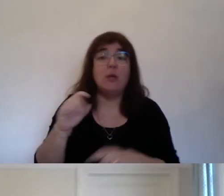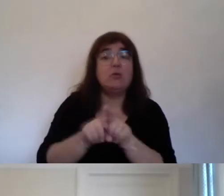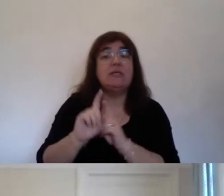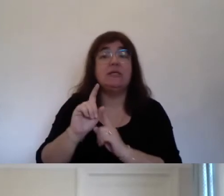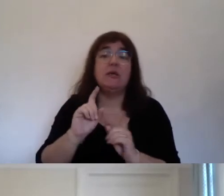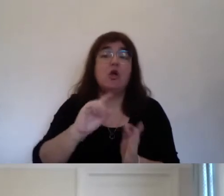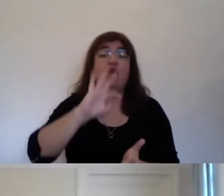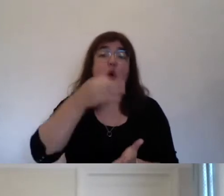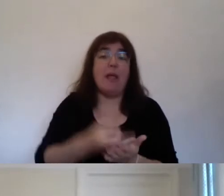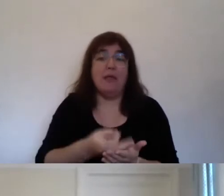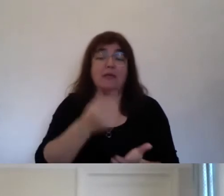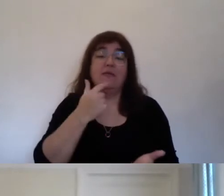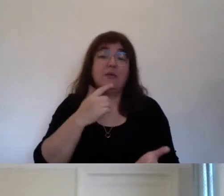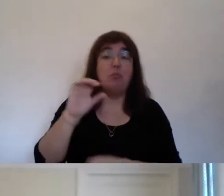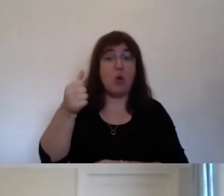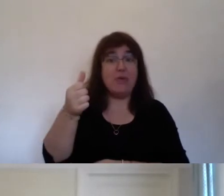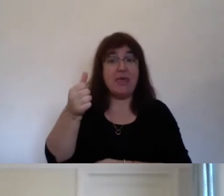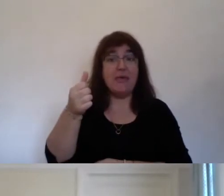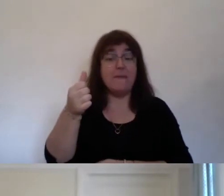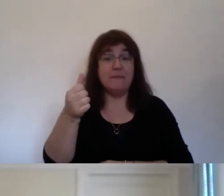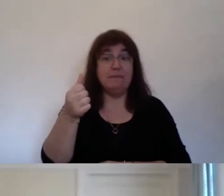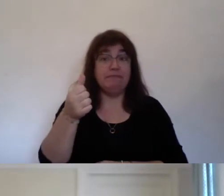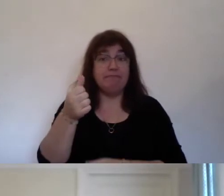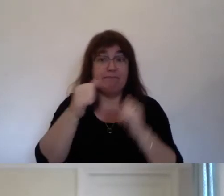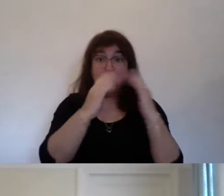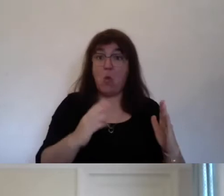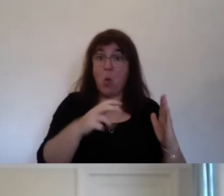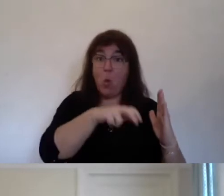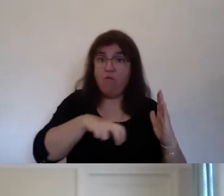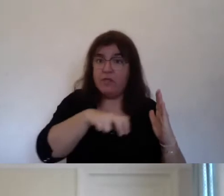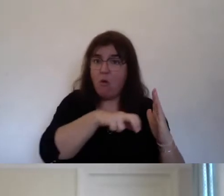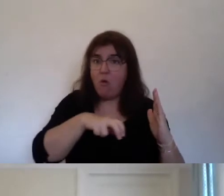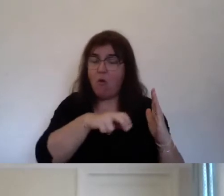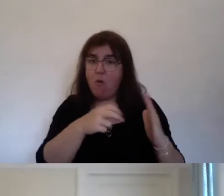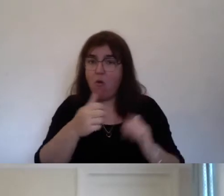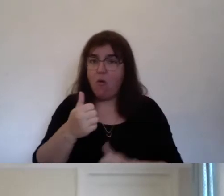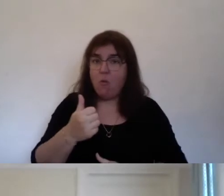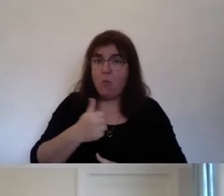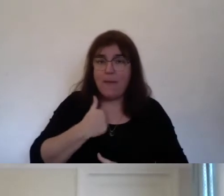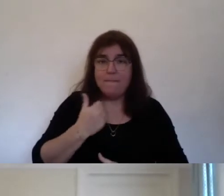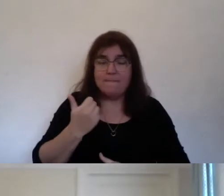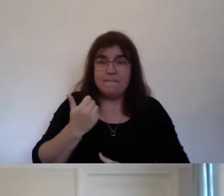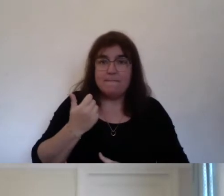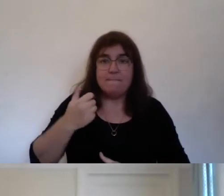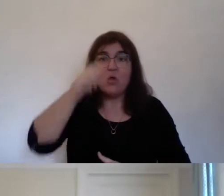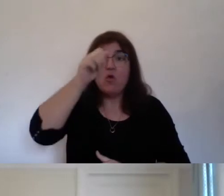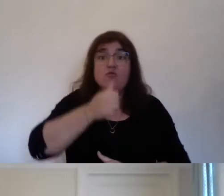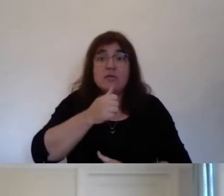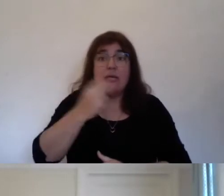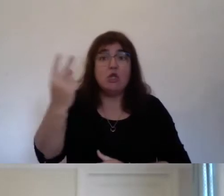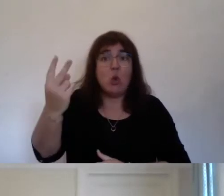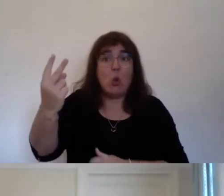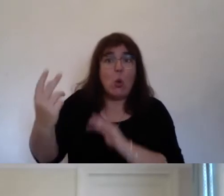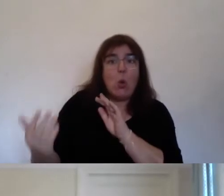Et pendant le premier confinement, j'ai été d'abord sollicité par le musée d'Orsay de l'Orangerie pour